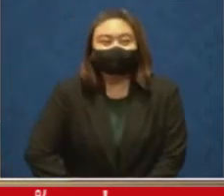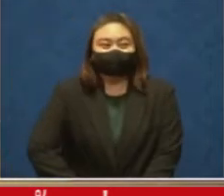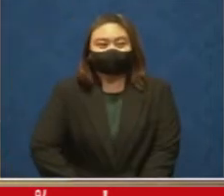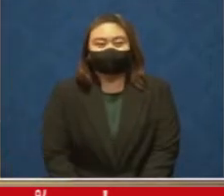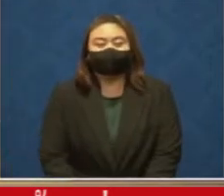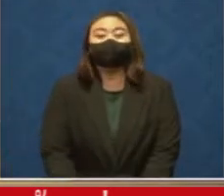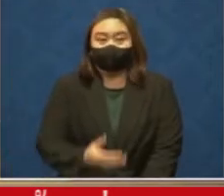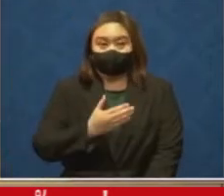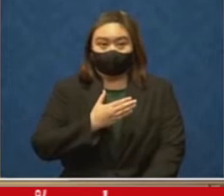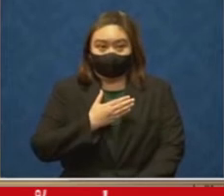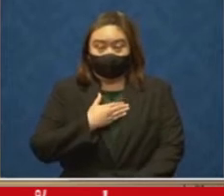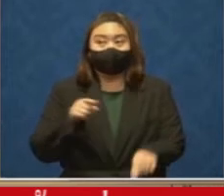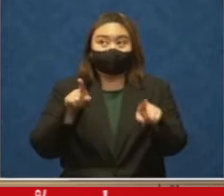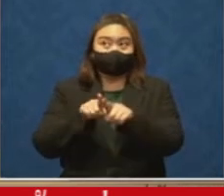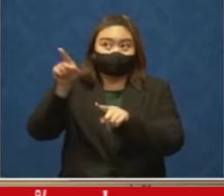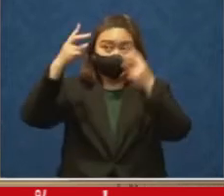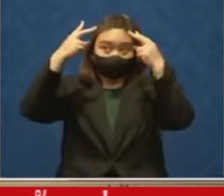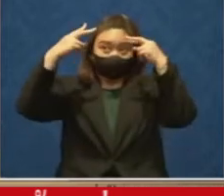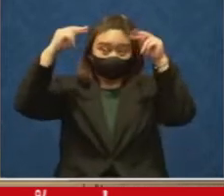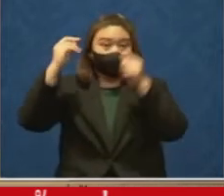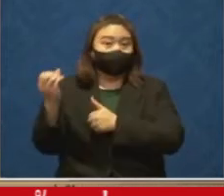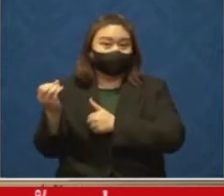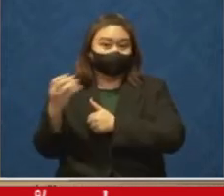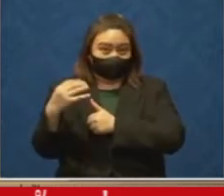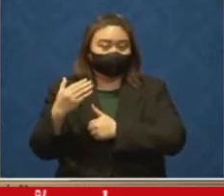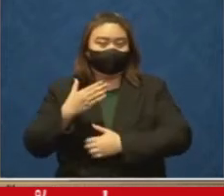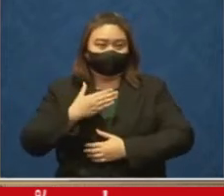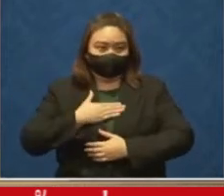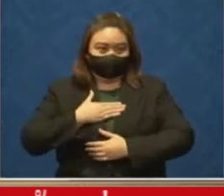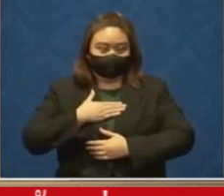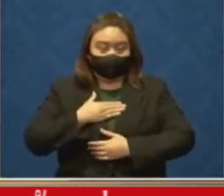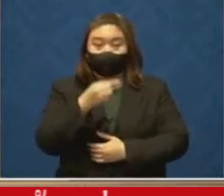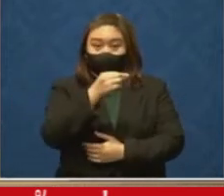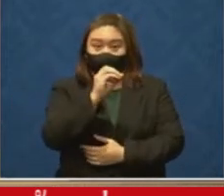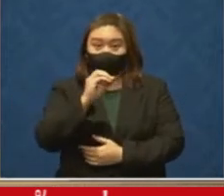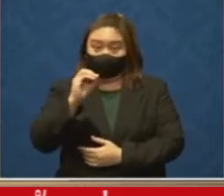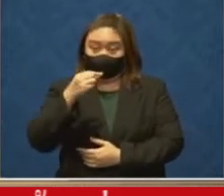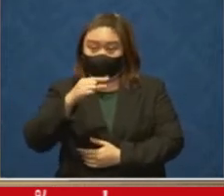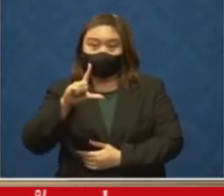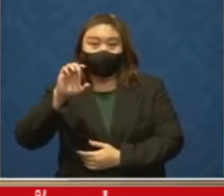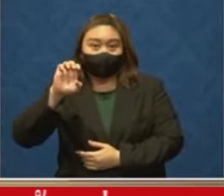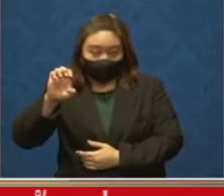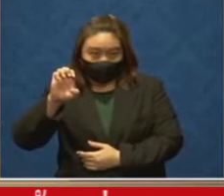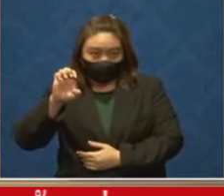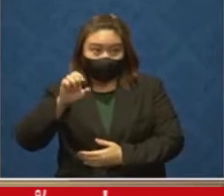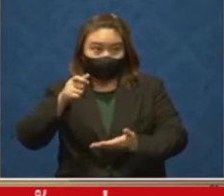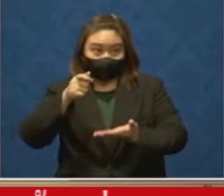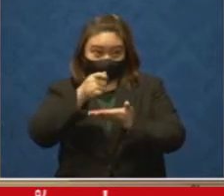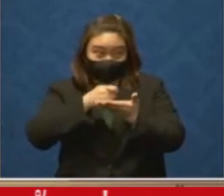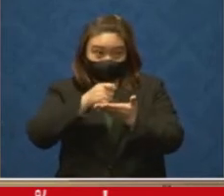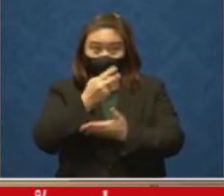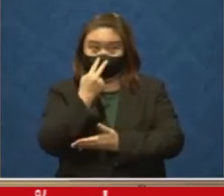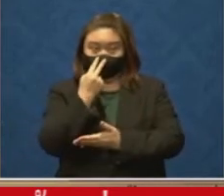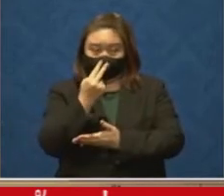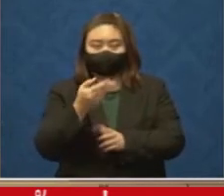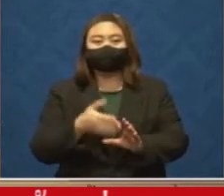ผมใช้ Google เหมือนกที่ท่าน ในยกแนำครับเอา Google Earth ฉายดูจะเจออี้ครับขอคปต่อไป